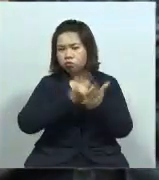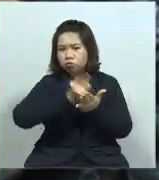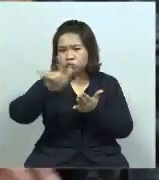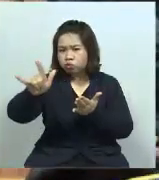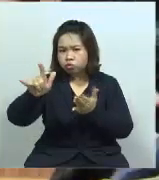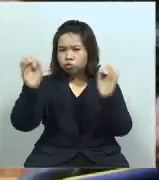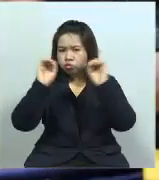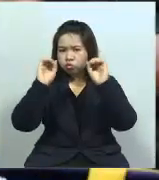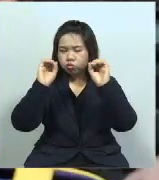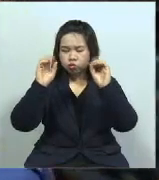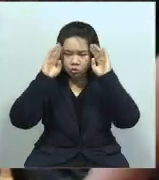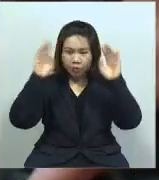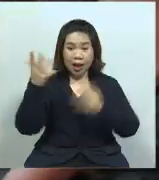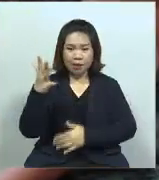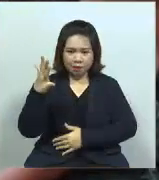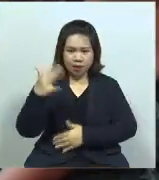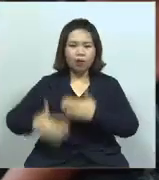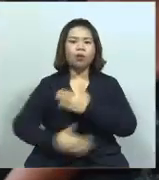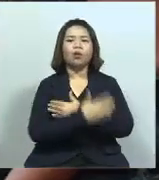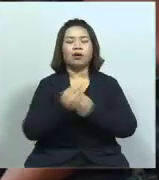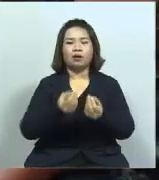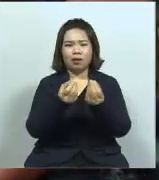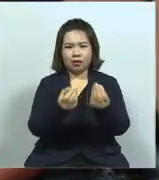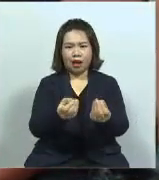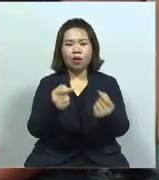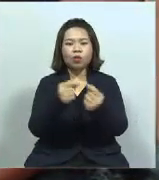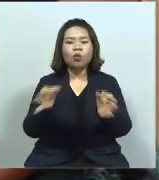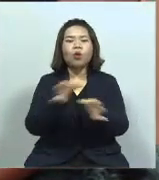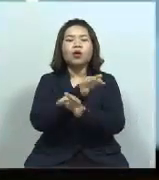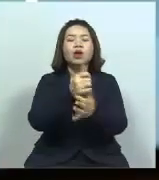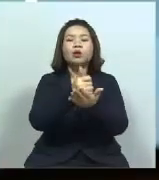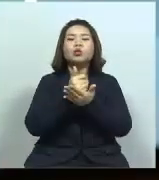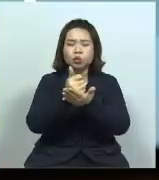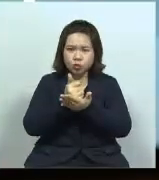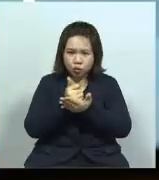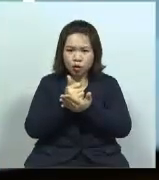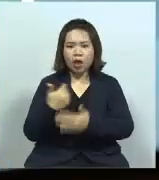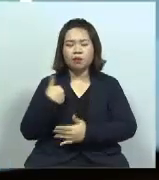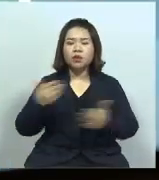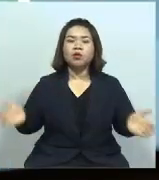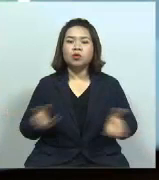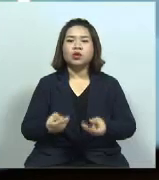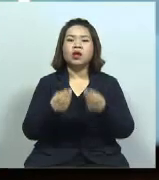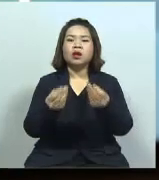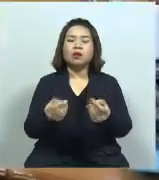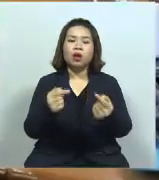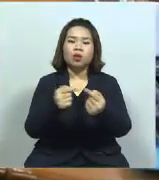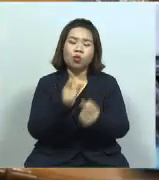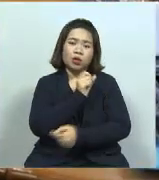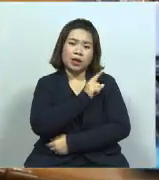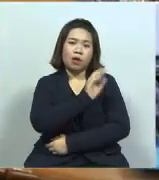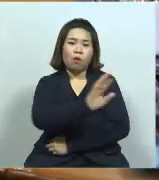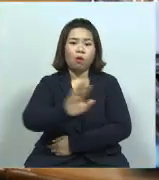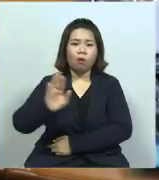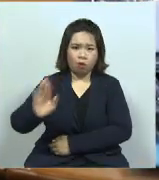กอบพิธีฮัจญ์ให้มีโอกาสไปแสวงบุญเพื่อเป็นการตอบแทนคุณงามความดีและเป็นการส่งเสริมการปฏิบัติศาสนกิจ